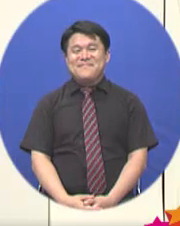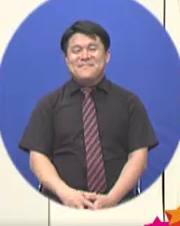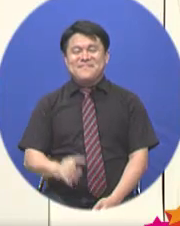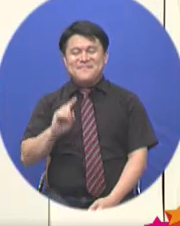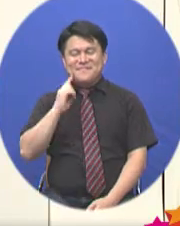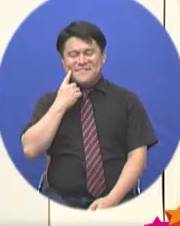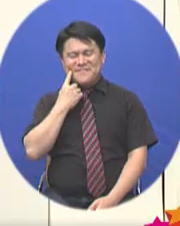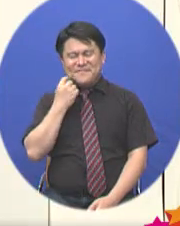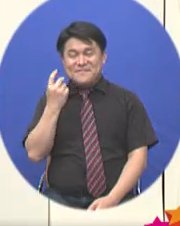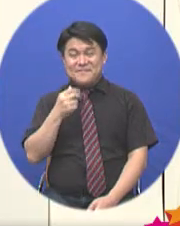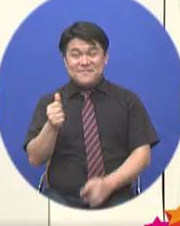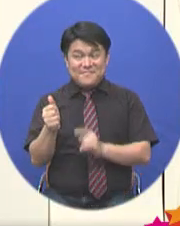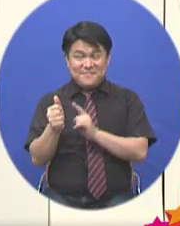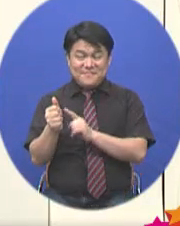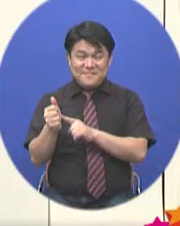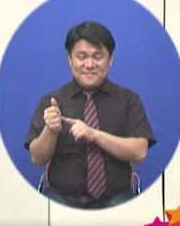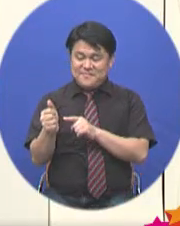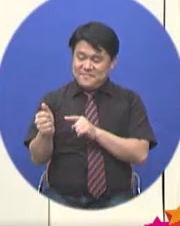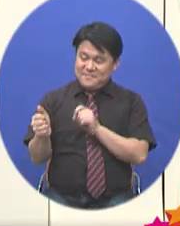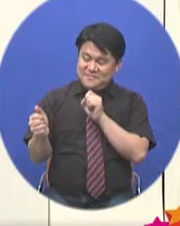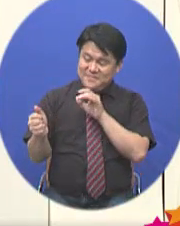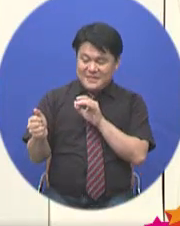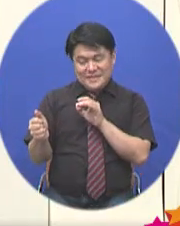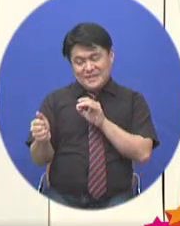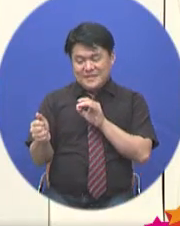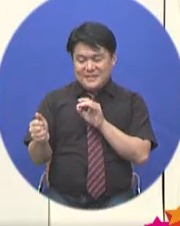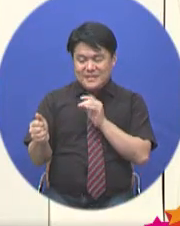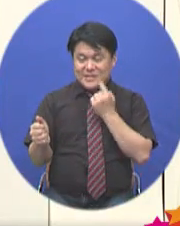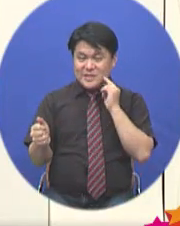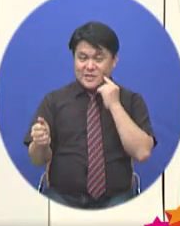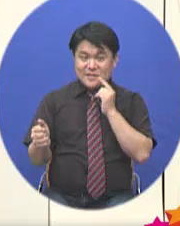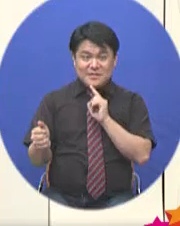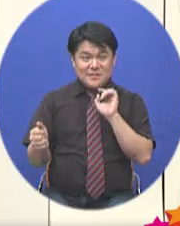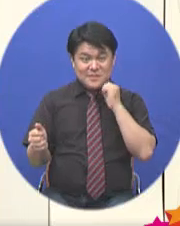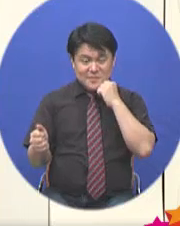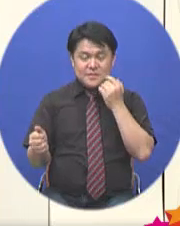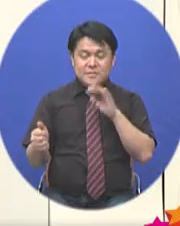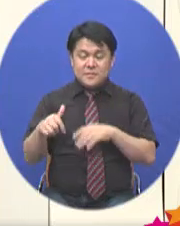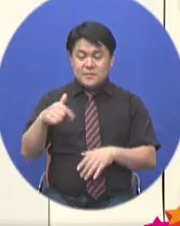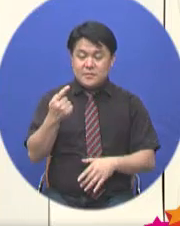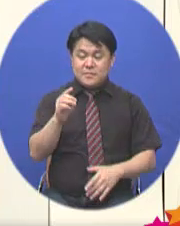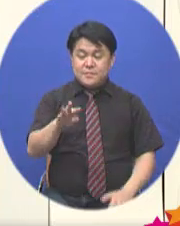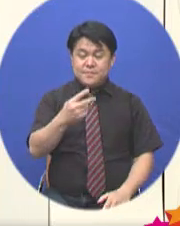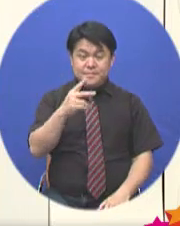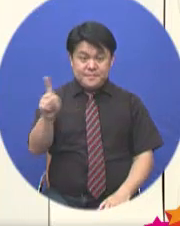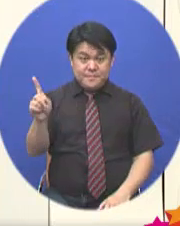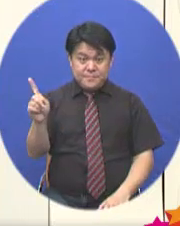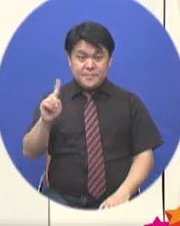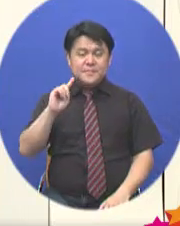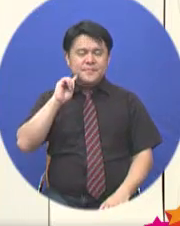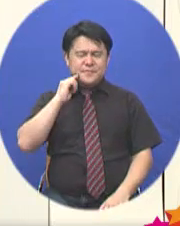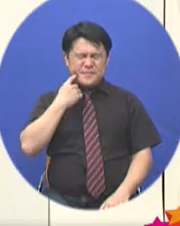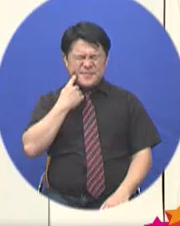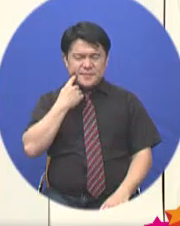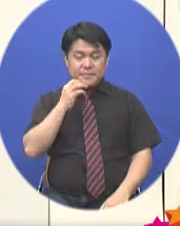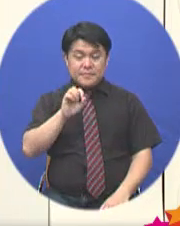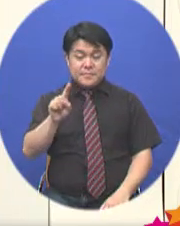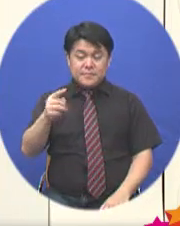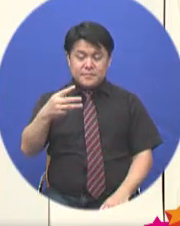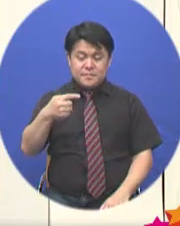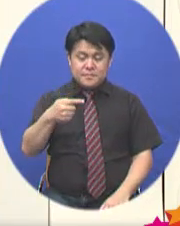곱습니다. 참 남자분한테 말하기는 참 쉽지 않지만 이 곱다가 네. 아름답다,